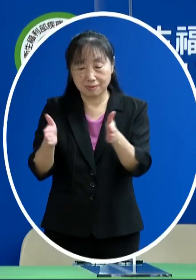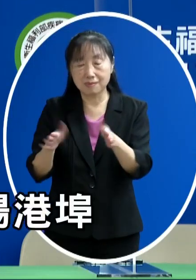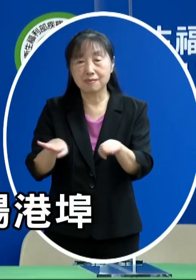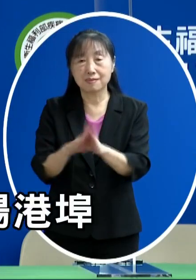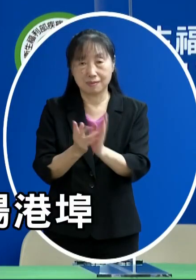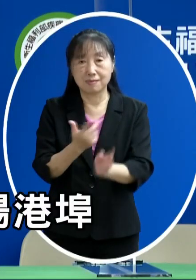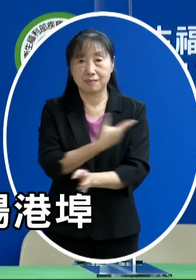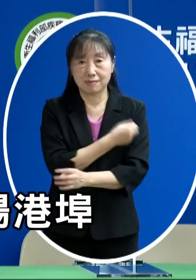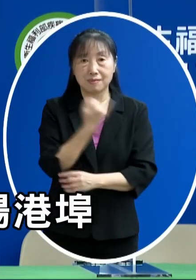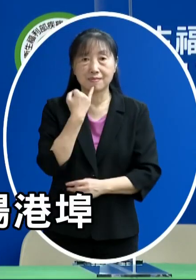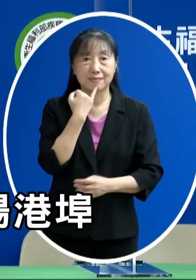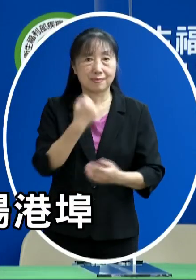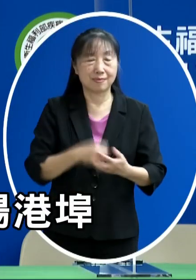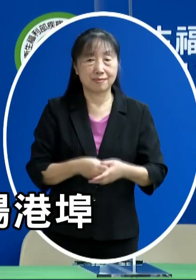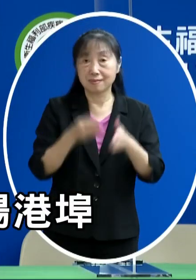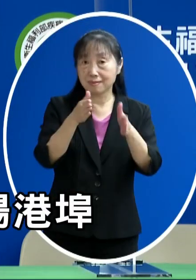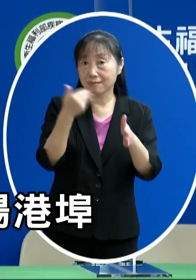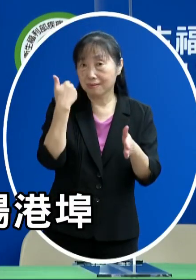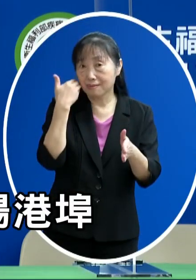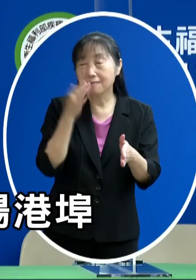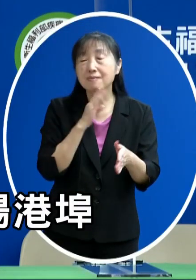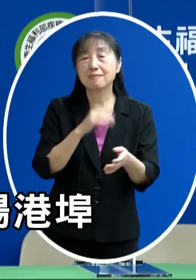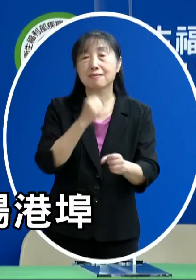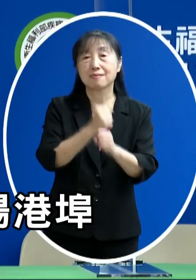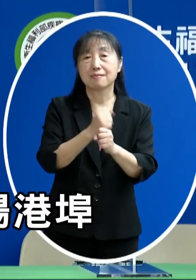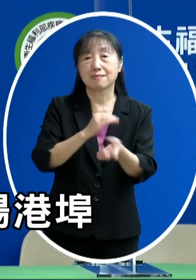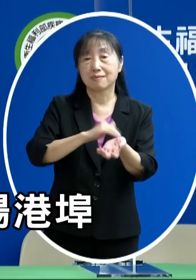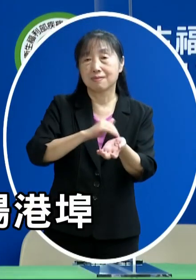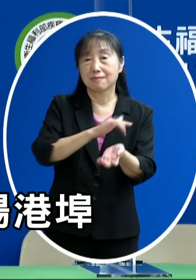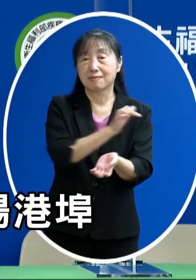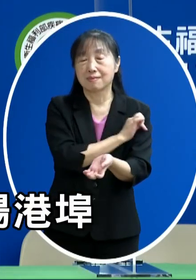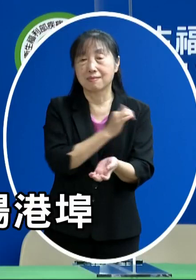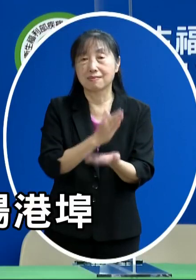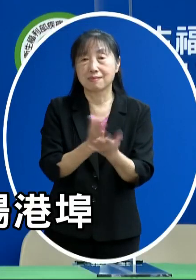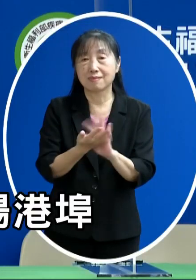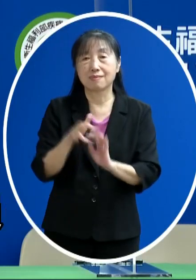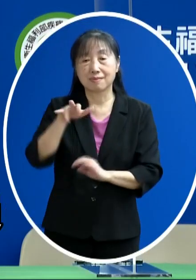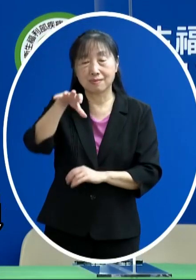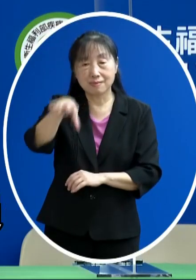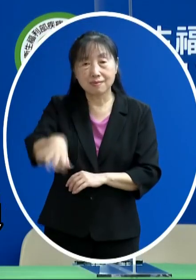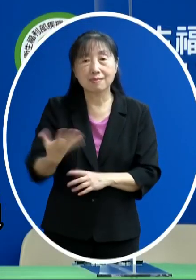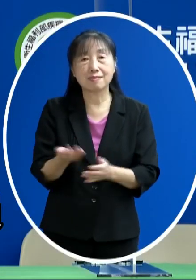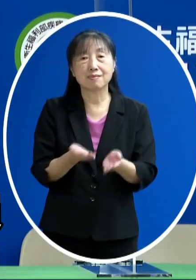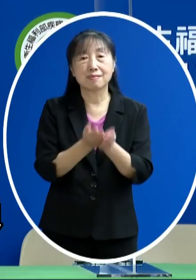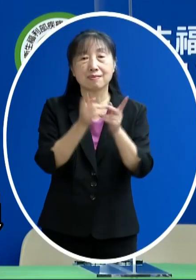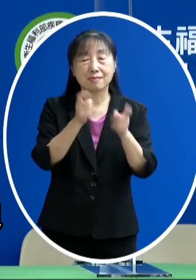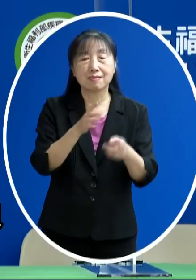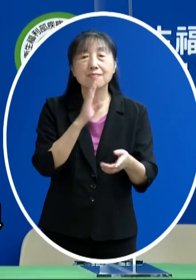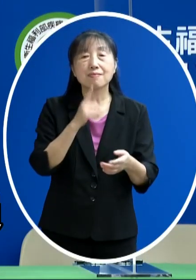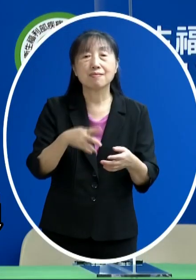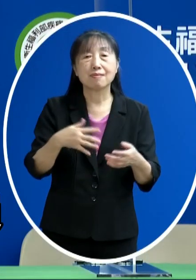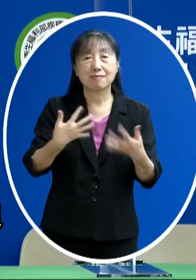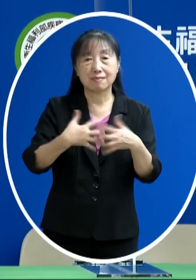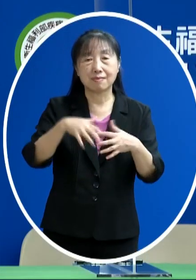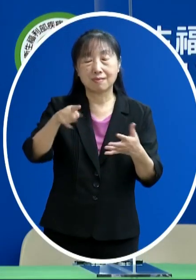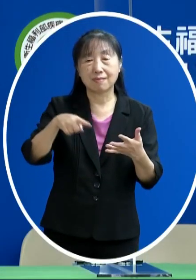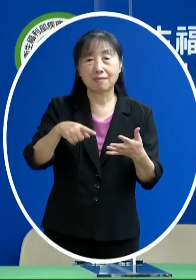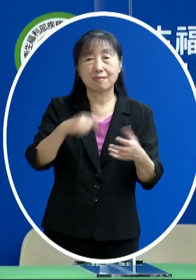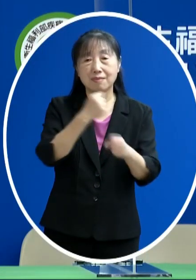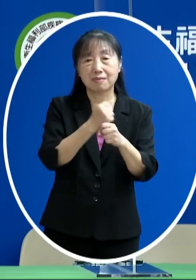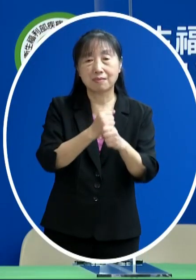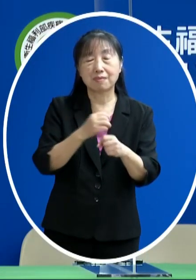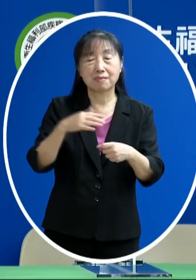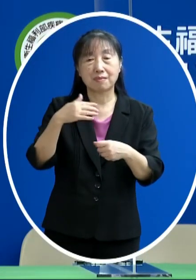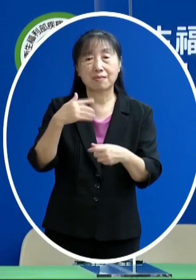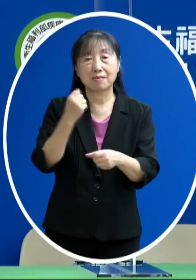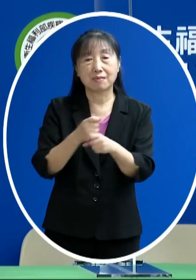打，那对象是包括医事人员、机场港部居家检疫相关工作人员、航